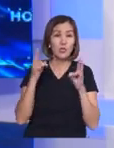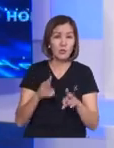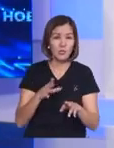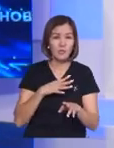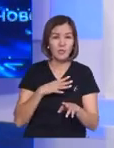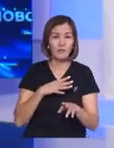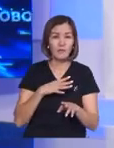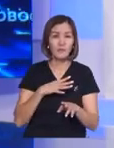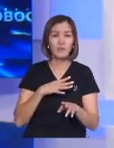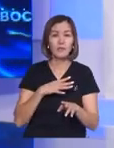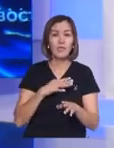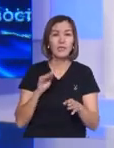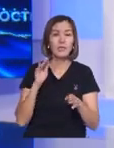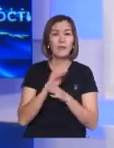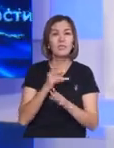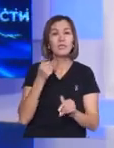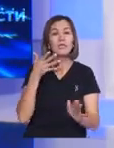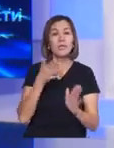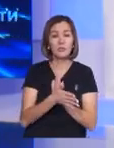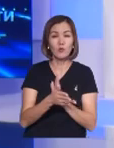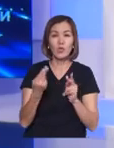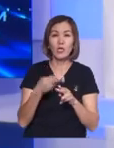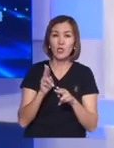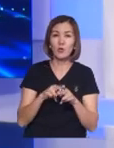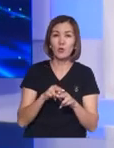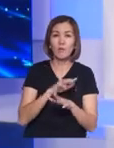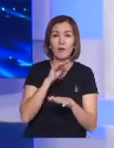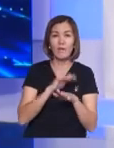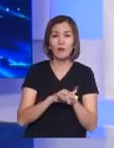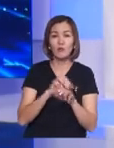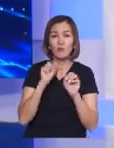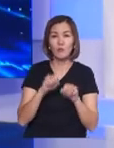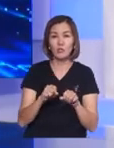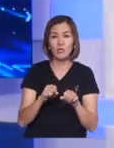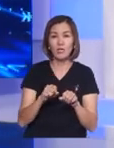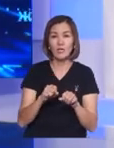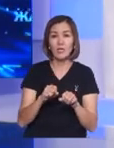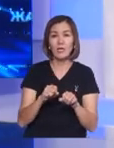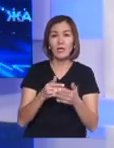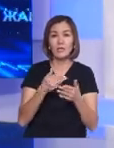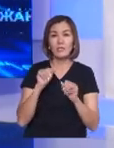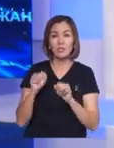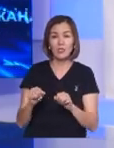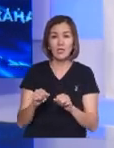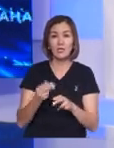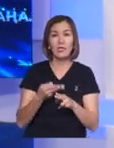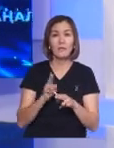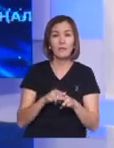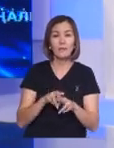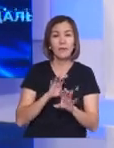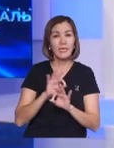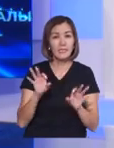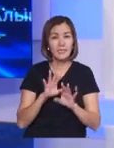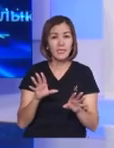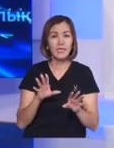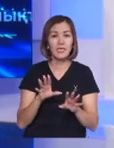тяжелые последствия, влекущие непредусмотренные дополнительные расходы, которых по факту можно избежать. Кроме того, как пояснили